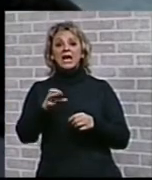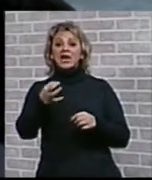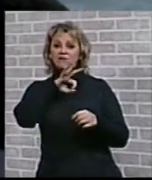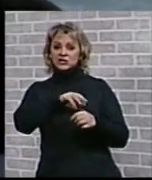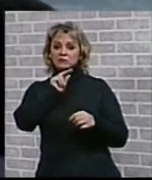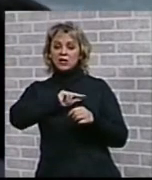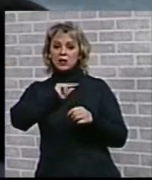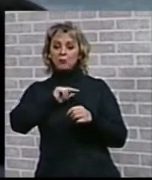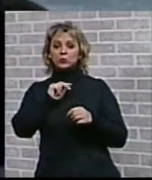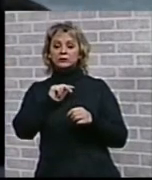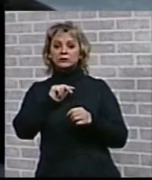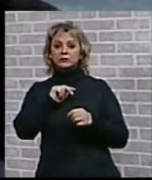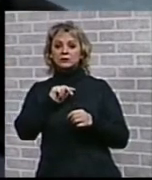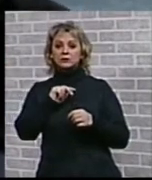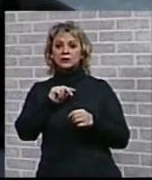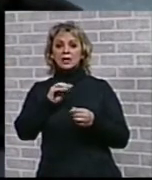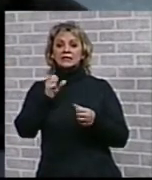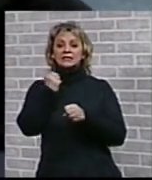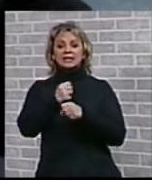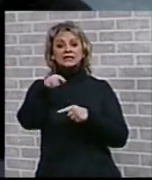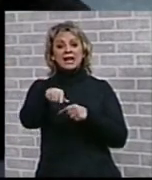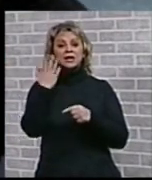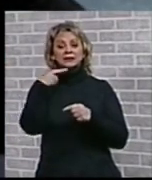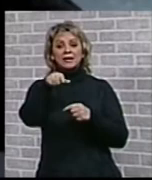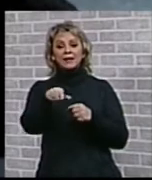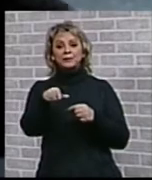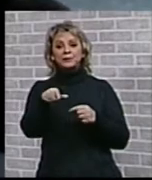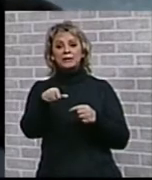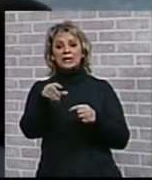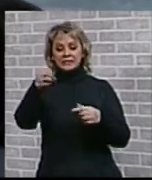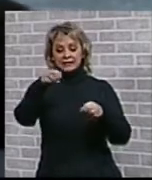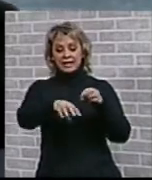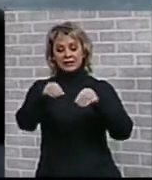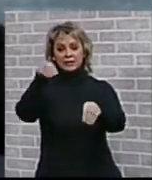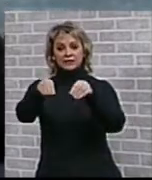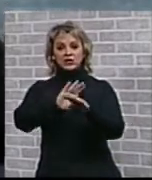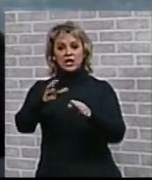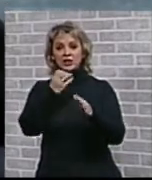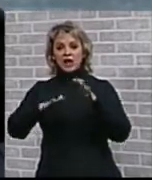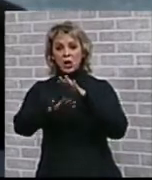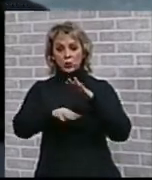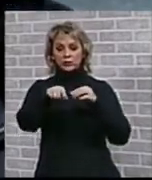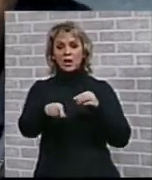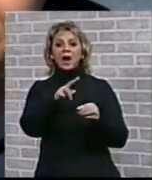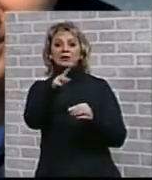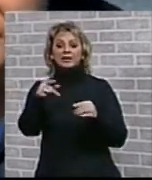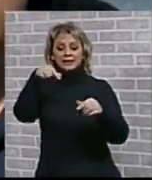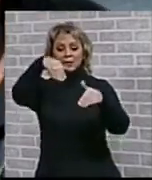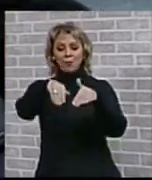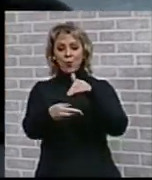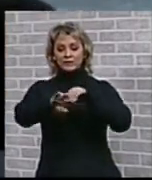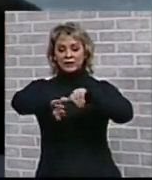Эффективная работа производится только тогда, когда заряды раскладываются не на лед, а в какие-то